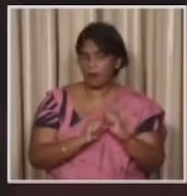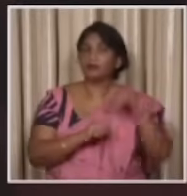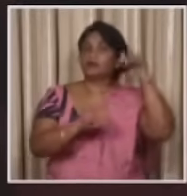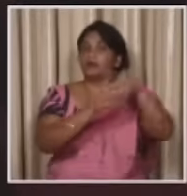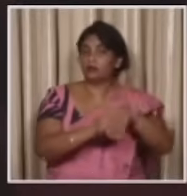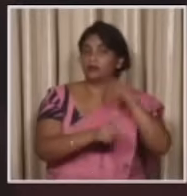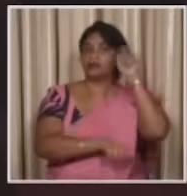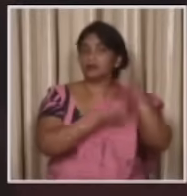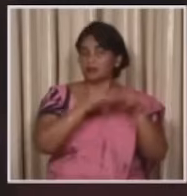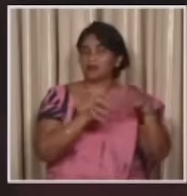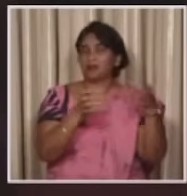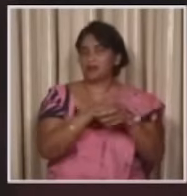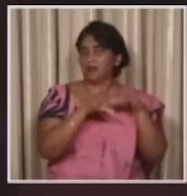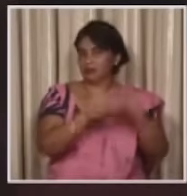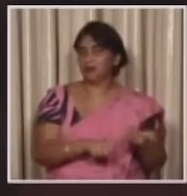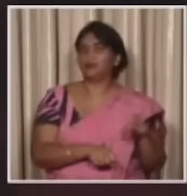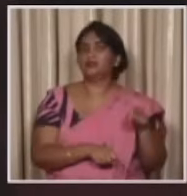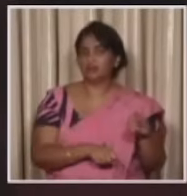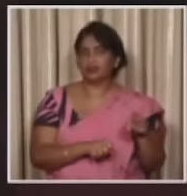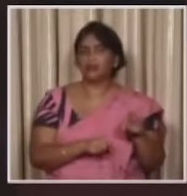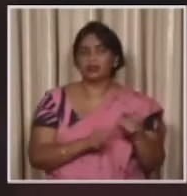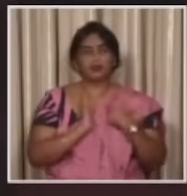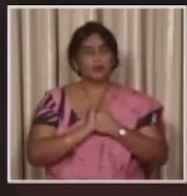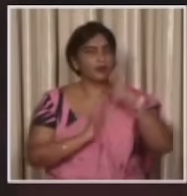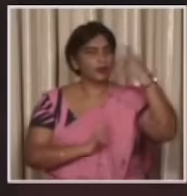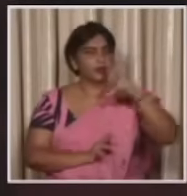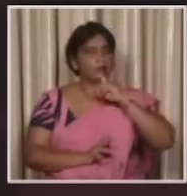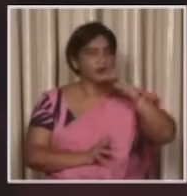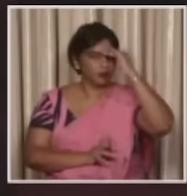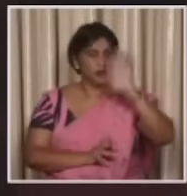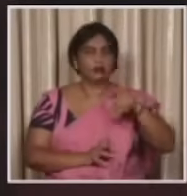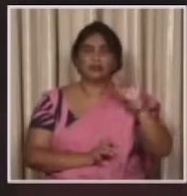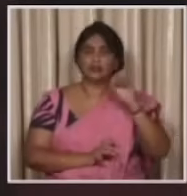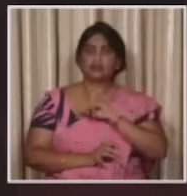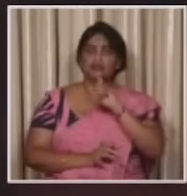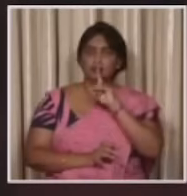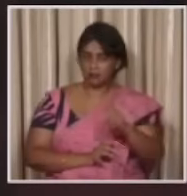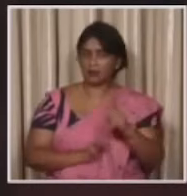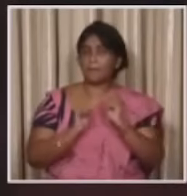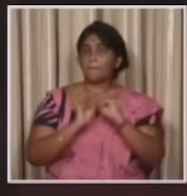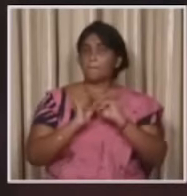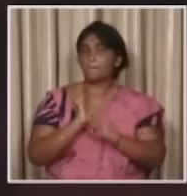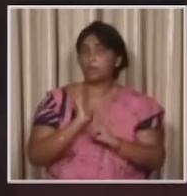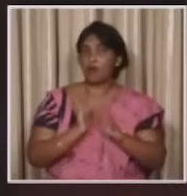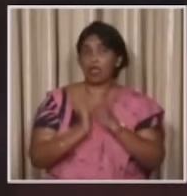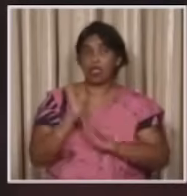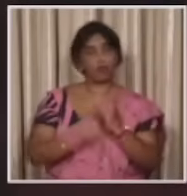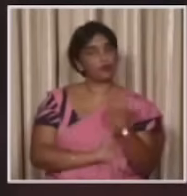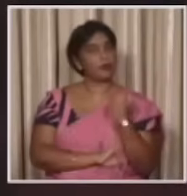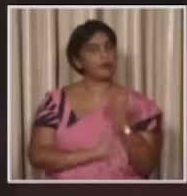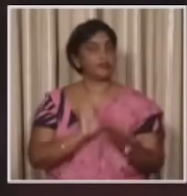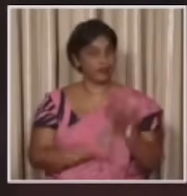ඇතුලේ ඉන්න නිලධාරී ඒකාධිකාරී කණ්ඩායම. ගරු නියෝජ්‍ය කතානායකතුමනි, සමහරු කියනවා මේ පනත ගෙනල්ලා තියෙන්නේ ඇමතිවරයාගේ බලය වැඩි කරගන්න